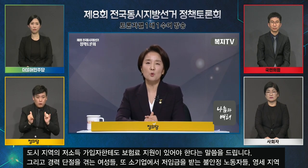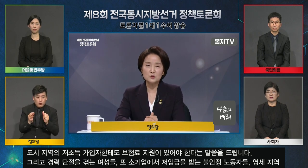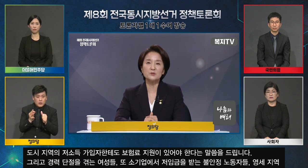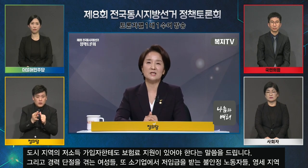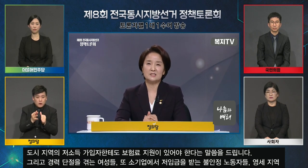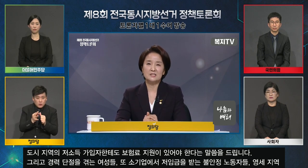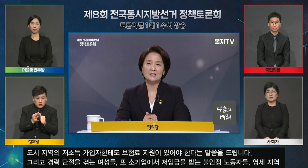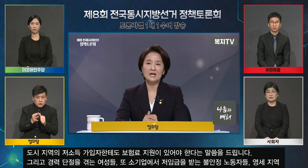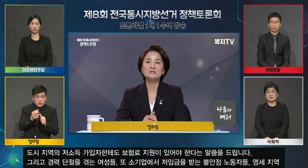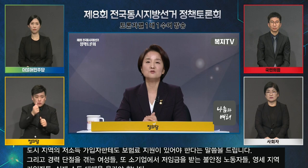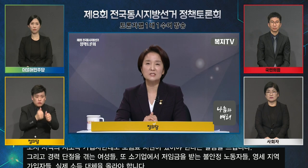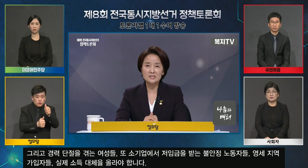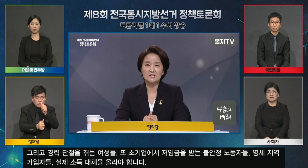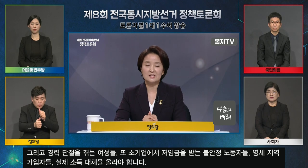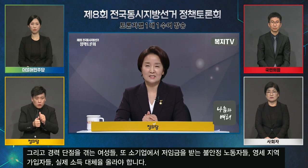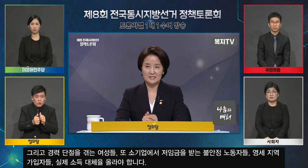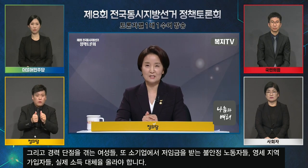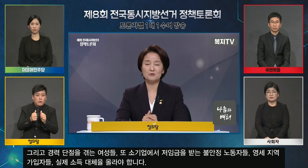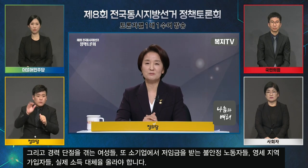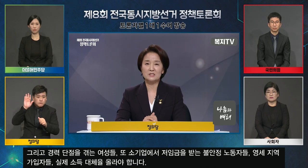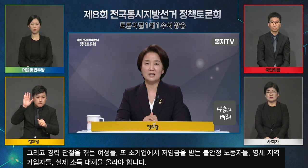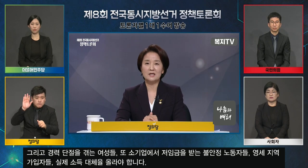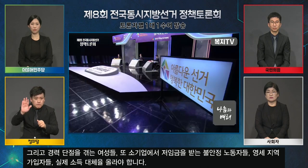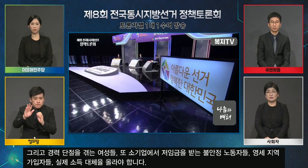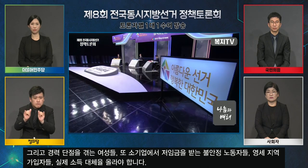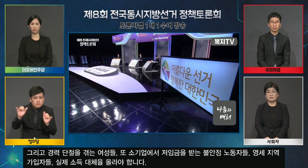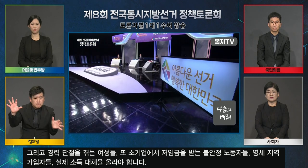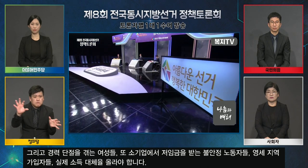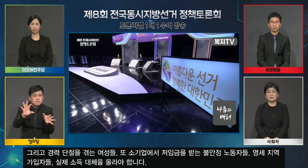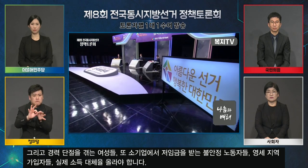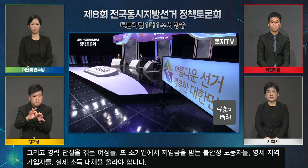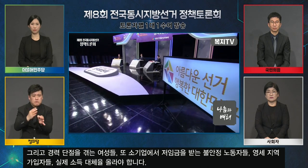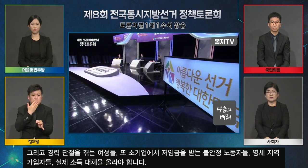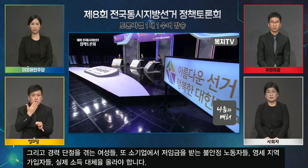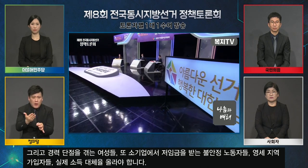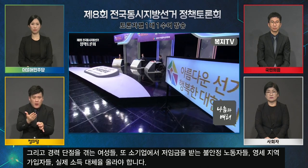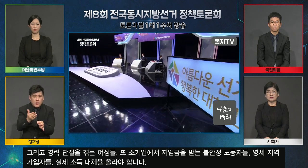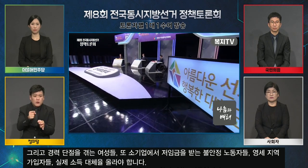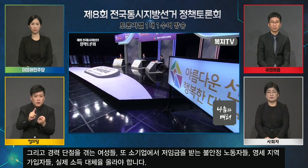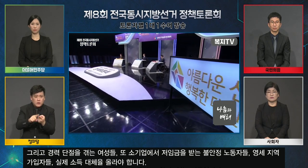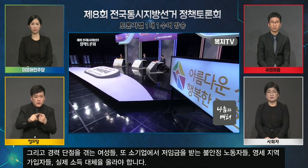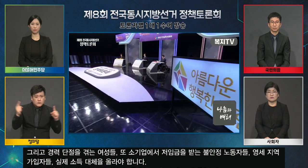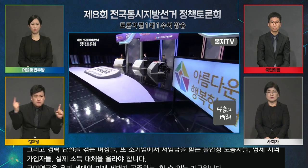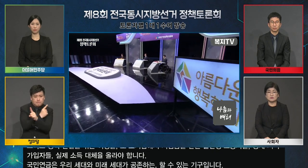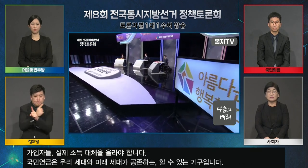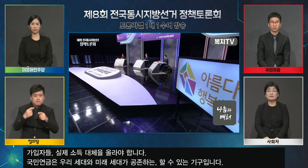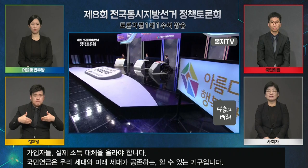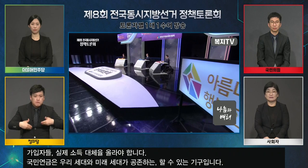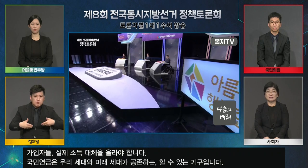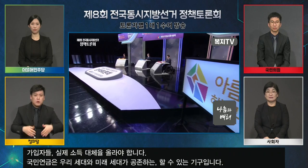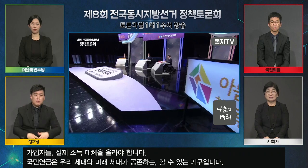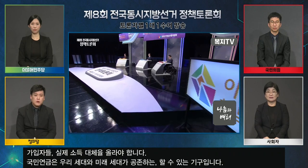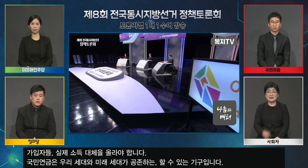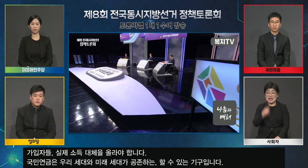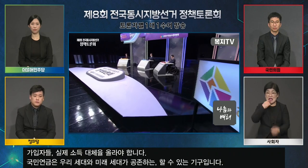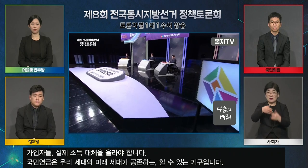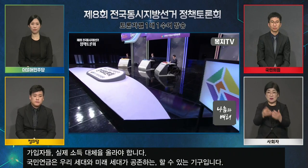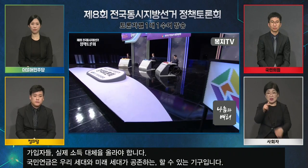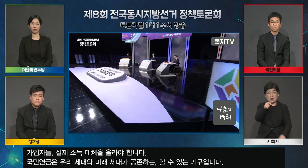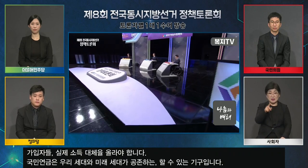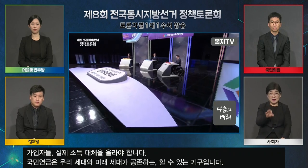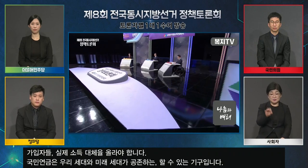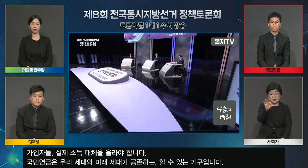세대가 공존하는, 할 수 있는 기구입니다. 반드시 현실화하여 합니다. 네, 더불어민주당 김영배